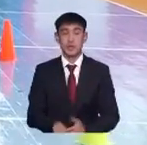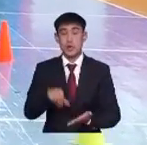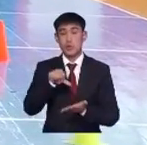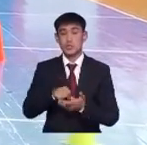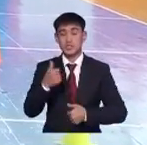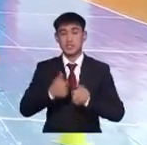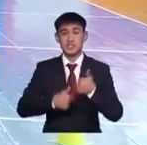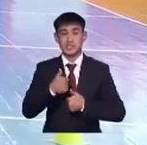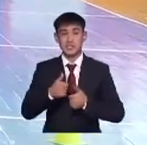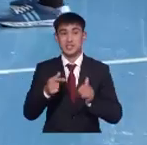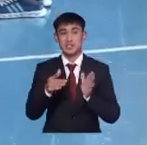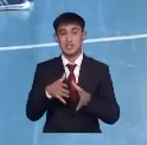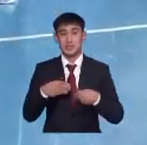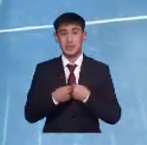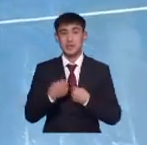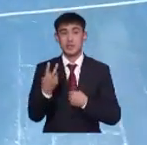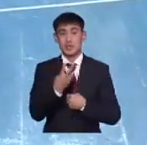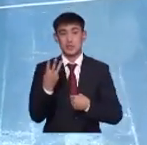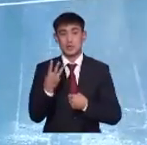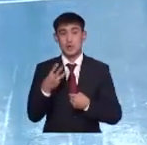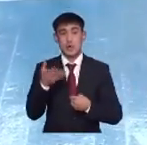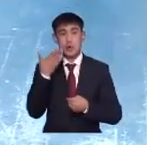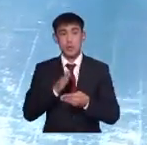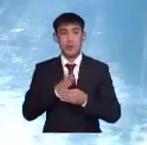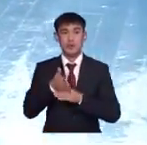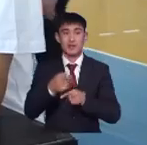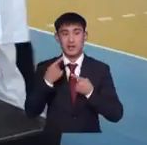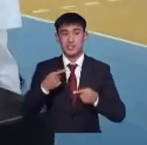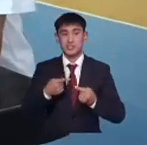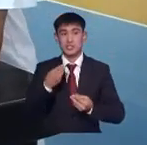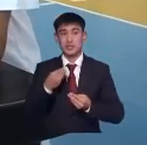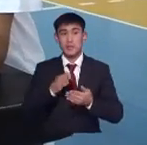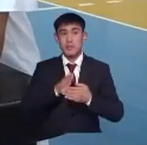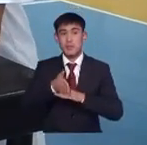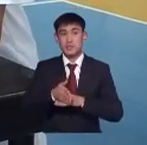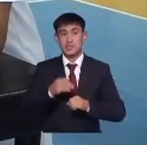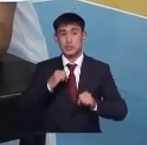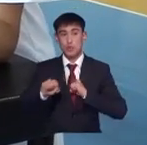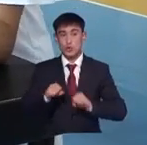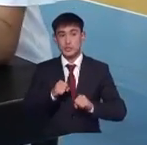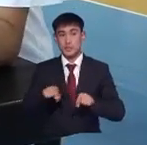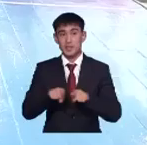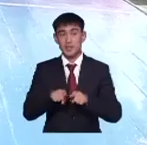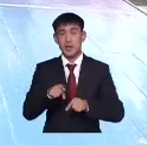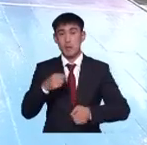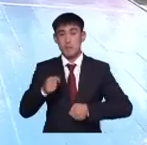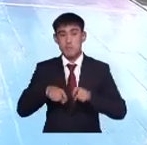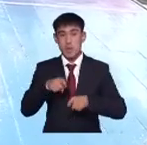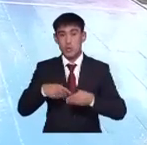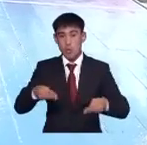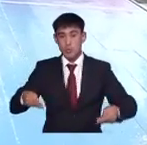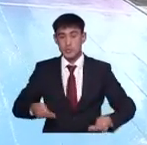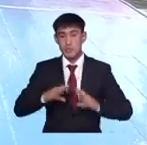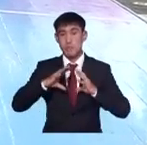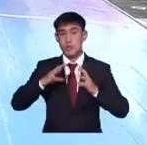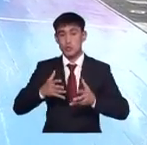Участники состязания «Семейное трио» с легкостью преодолевали различные препятствия на скорость, такие как бег с обручем и мечом.